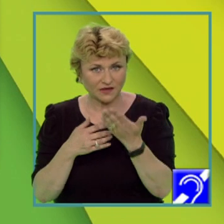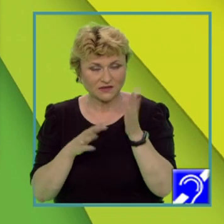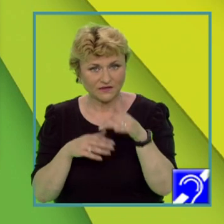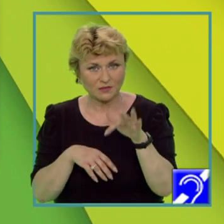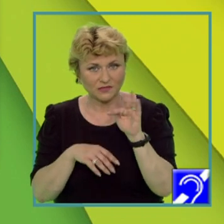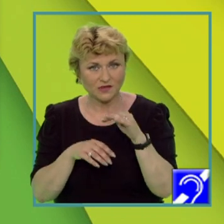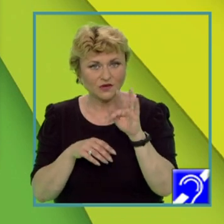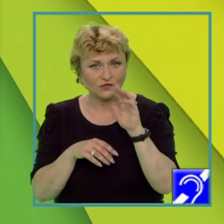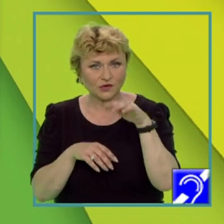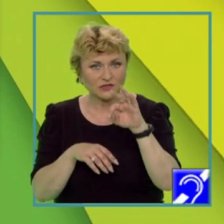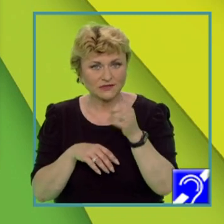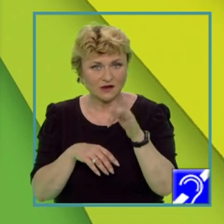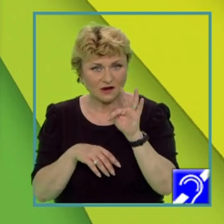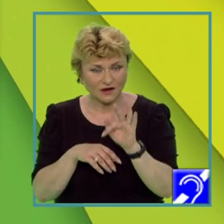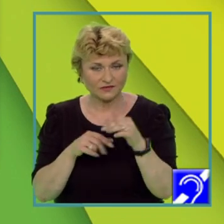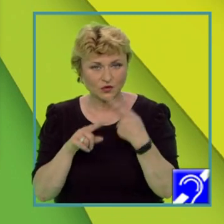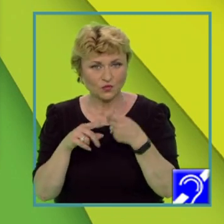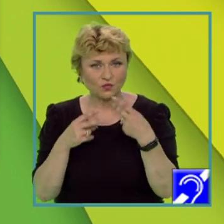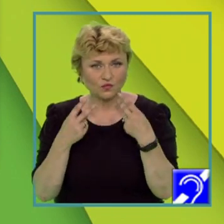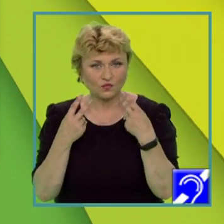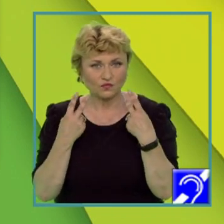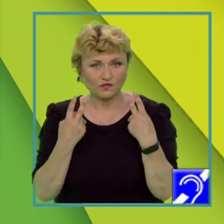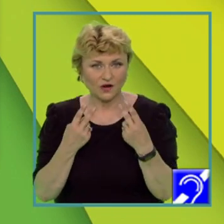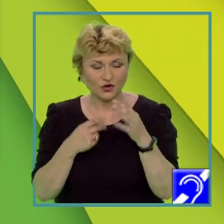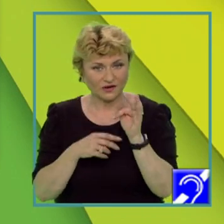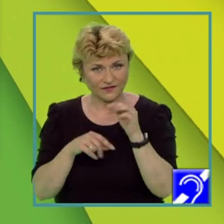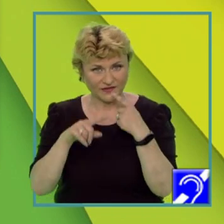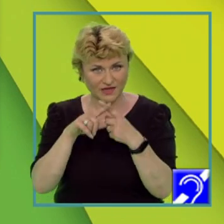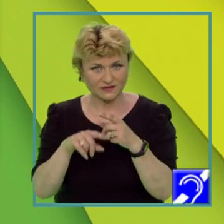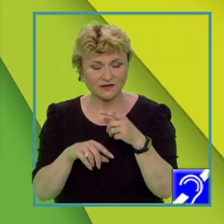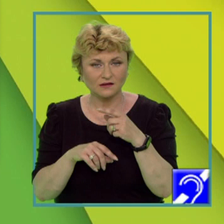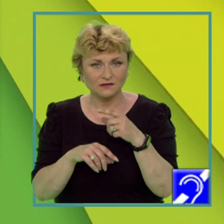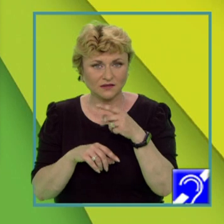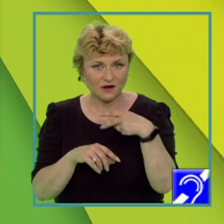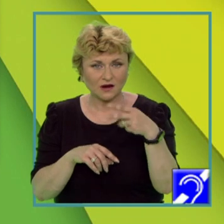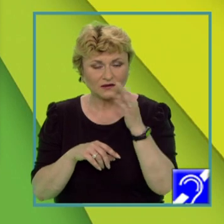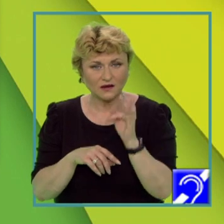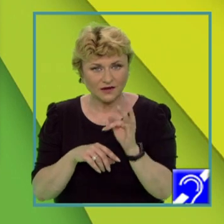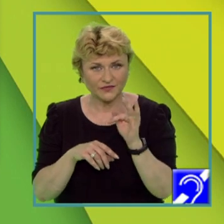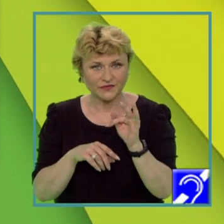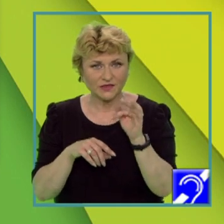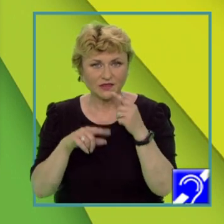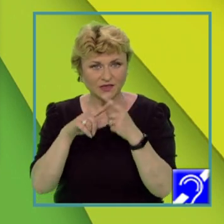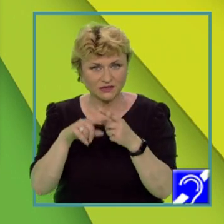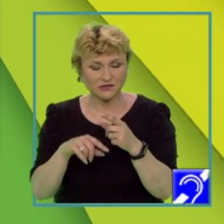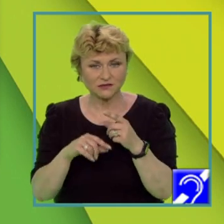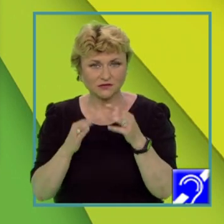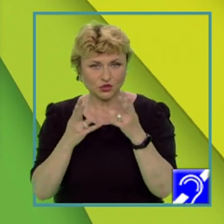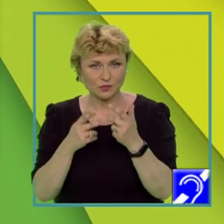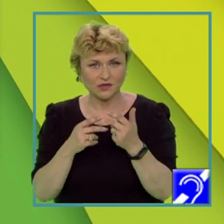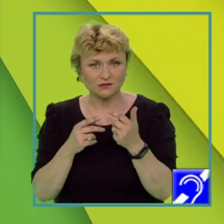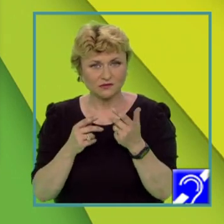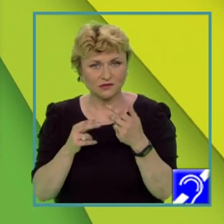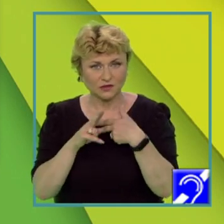definită pe r cu valori în aer f de x este egal cu x la a doua plus m cu m număr real se